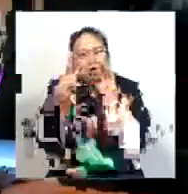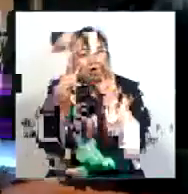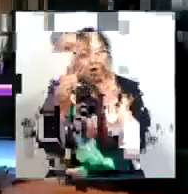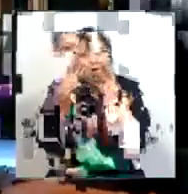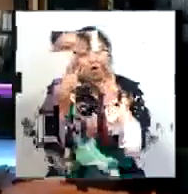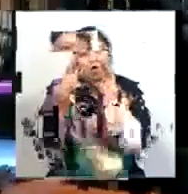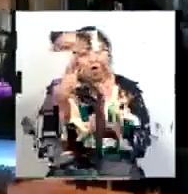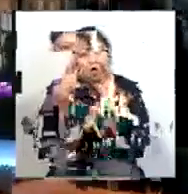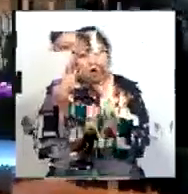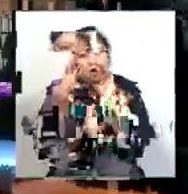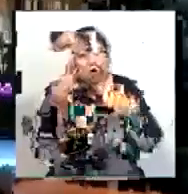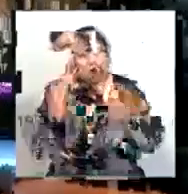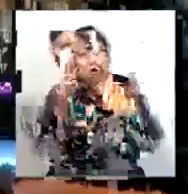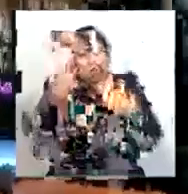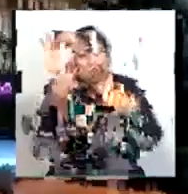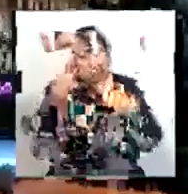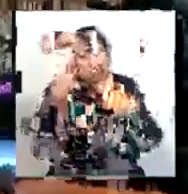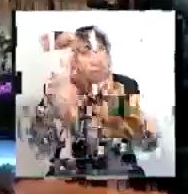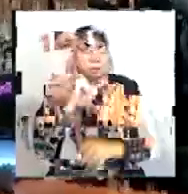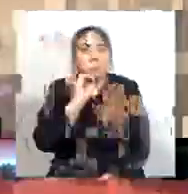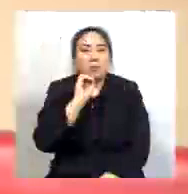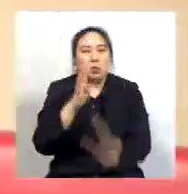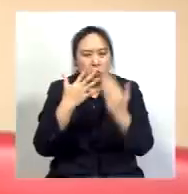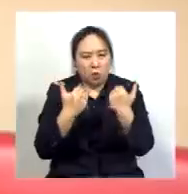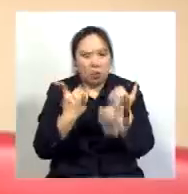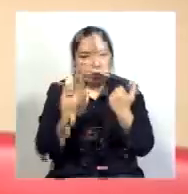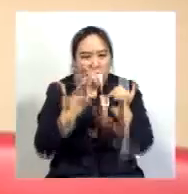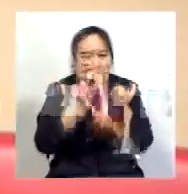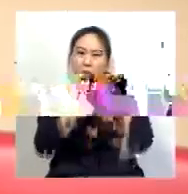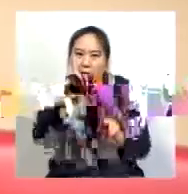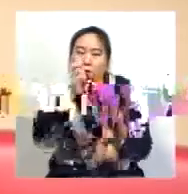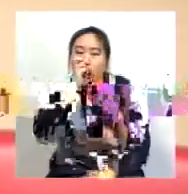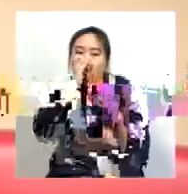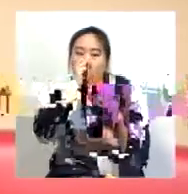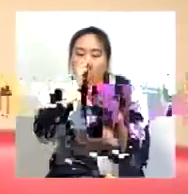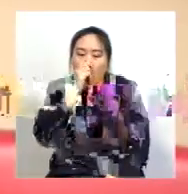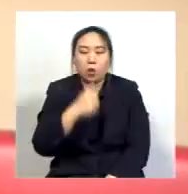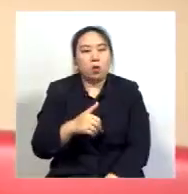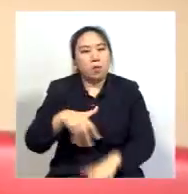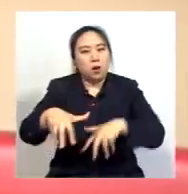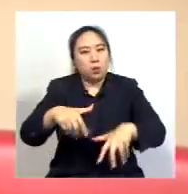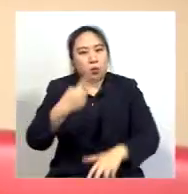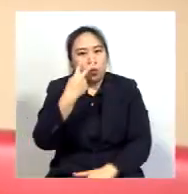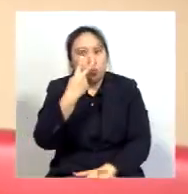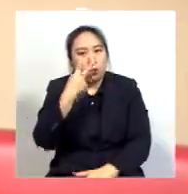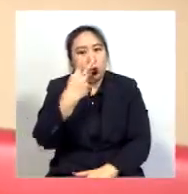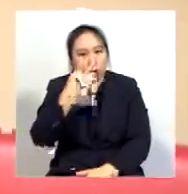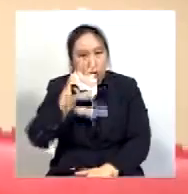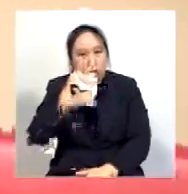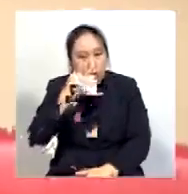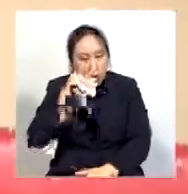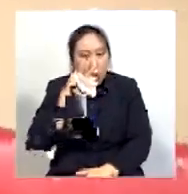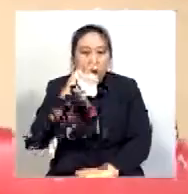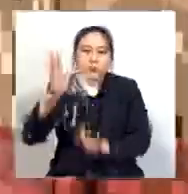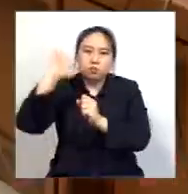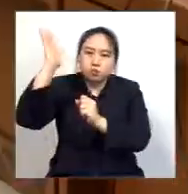ชานิโกรองอธิบดีกรมประชาสัมพันธ์ก็เปิดเผยนะคะว่าผลการประเมินการทดลองออกอากาศผู้ชมรายการส่วนใหญ่พึงพอใจในการน